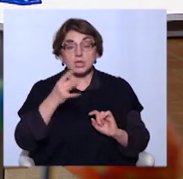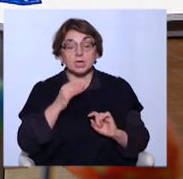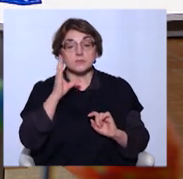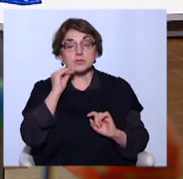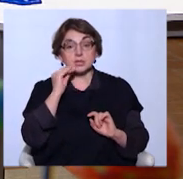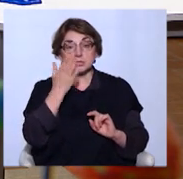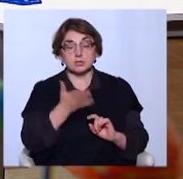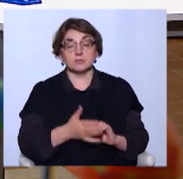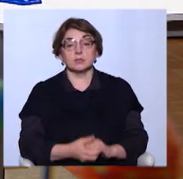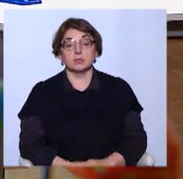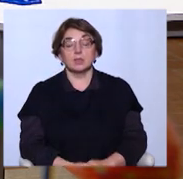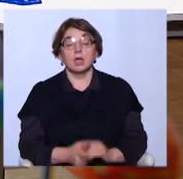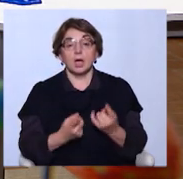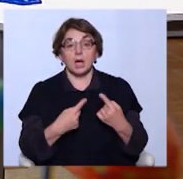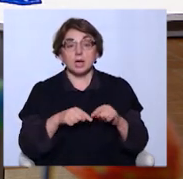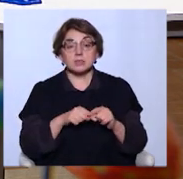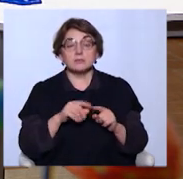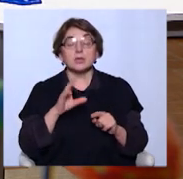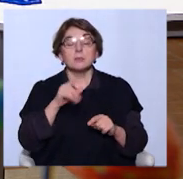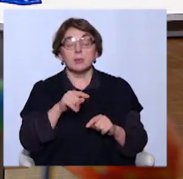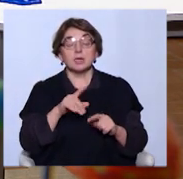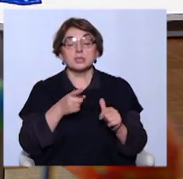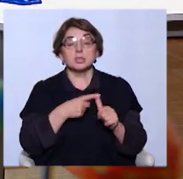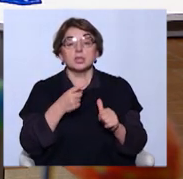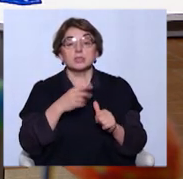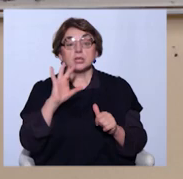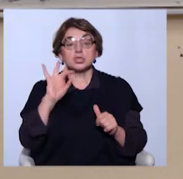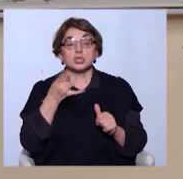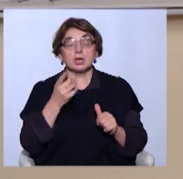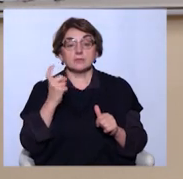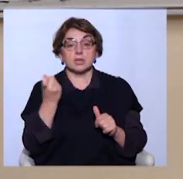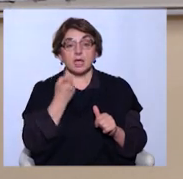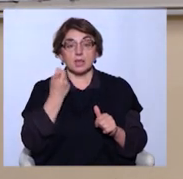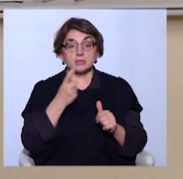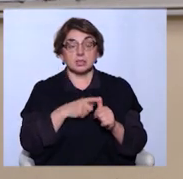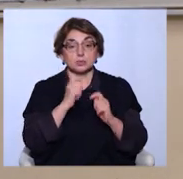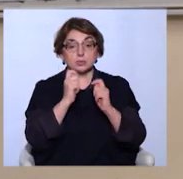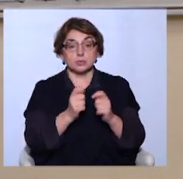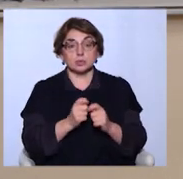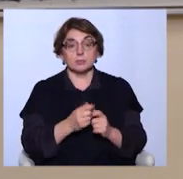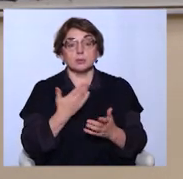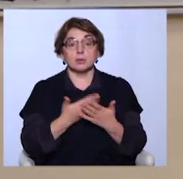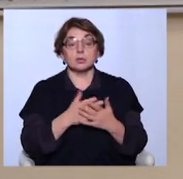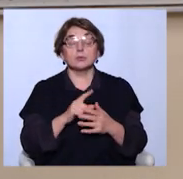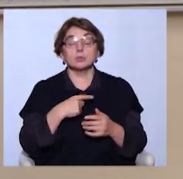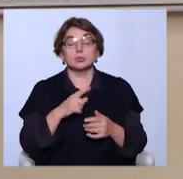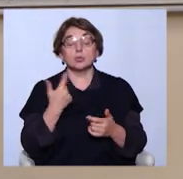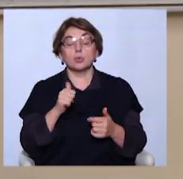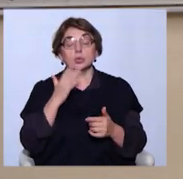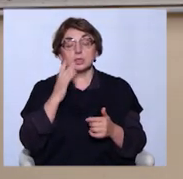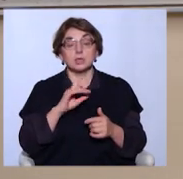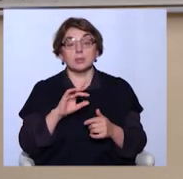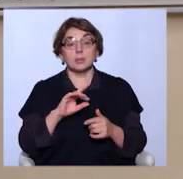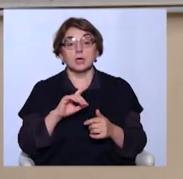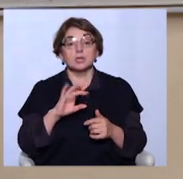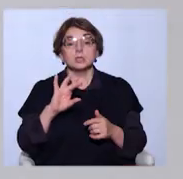Ან ასევე მას ჟანგვის ხარისხსაც უწოდებენ. Მოდით ვნახოთ თუ როგორი იქნება ჟანგვის ხარისხი